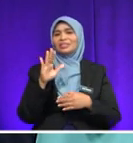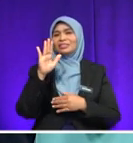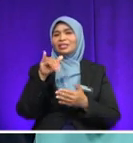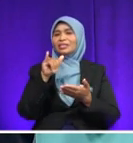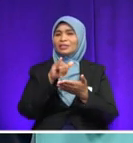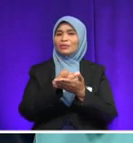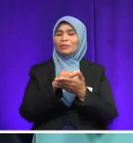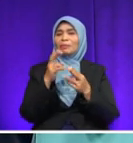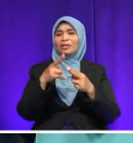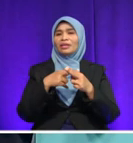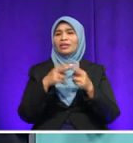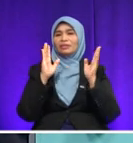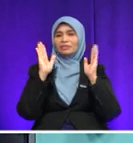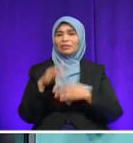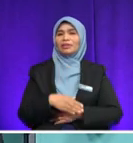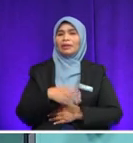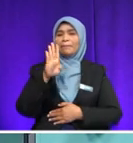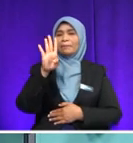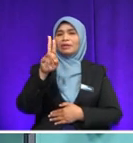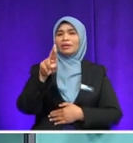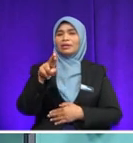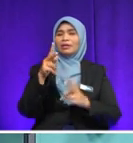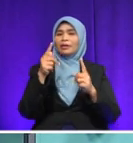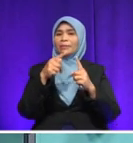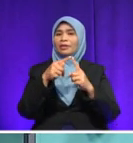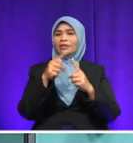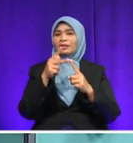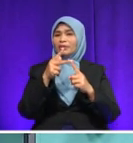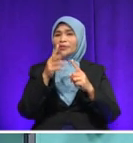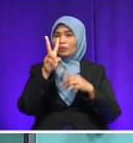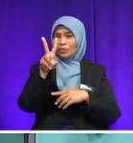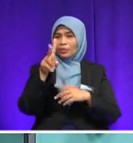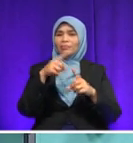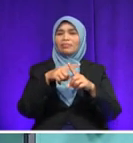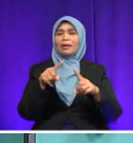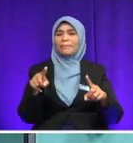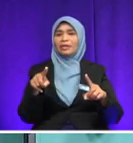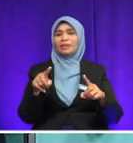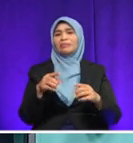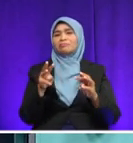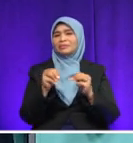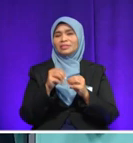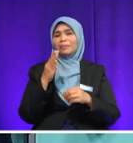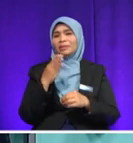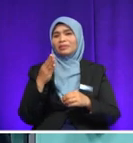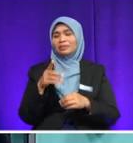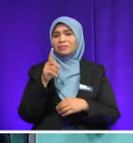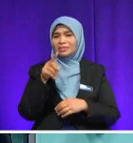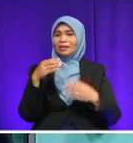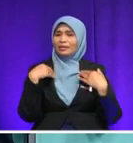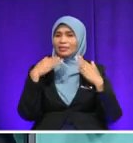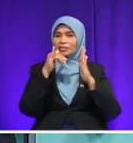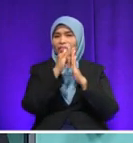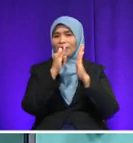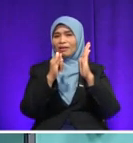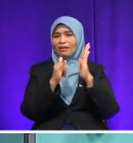memindahkan salat fardhu rakaat kepada dua rakaat tetapi macam biasalah mestilah ada